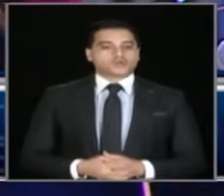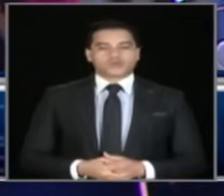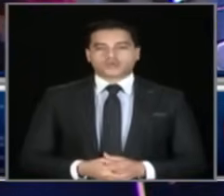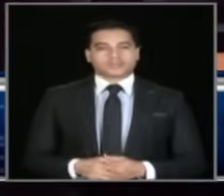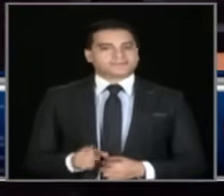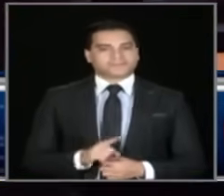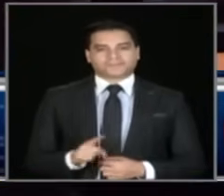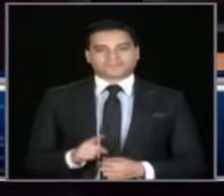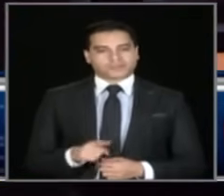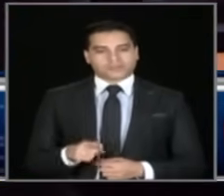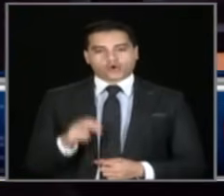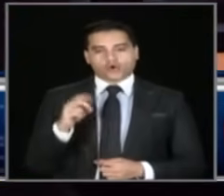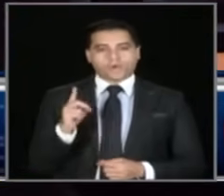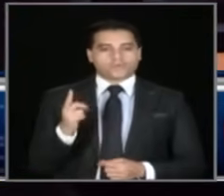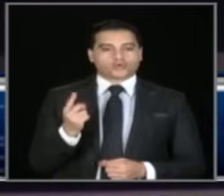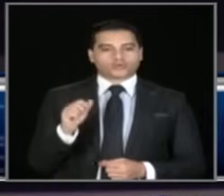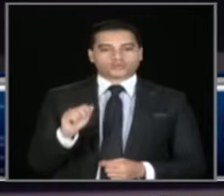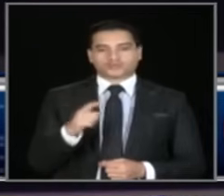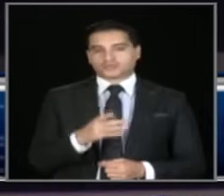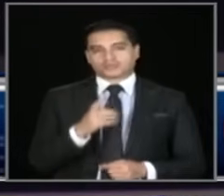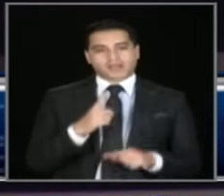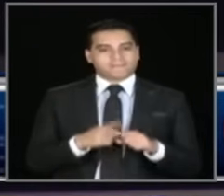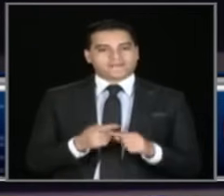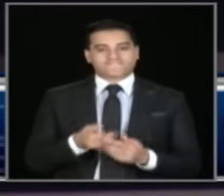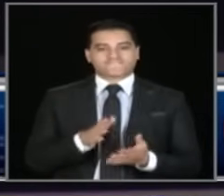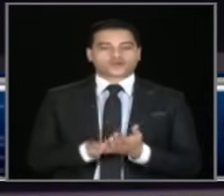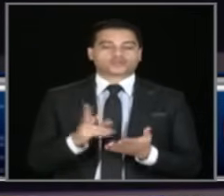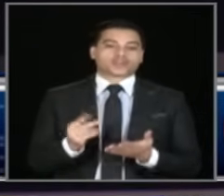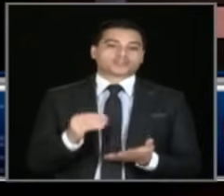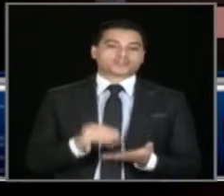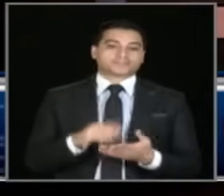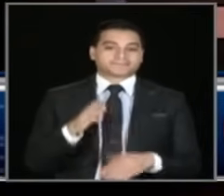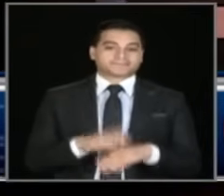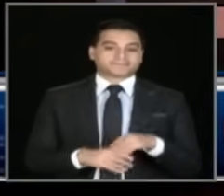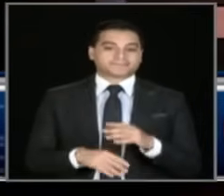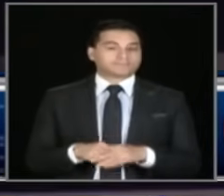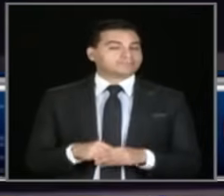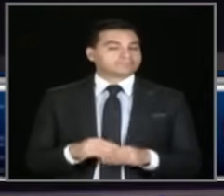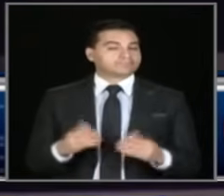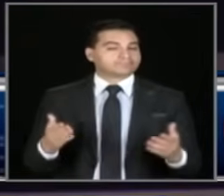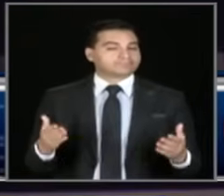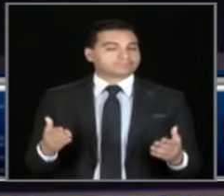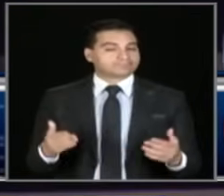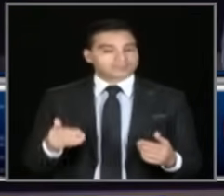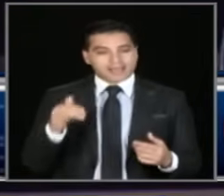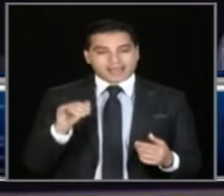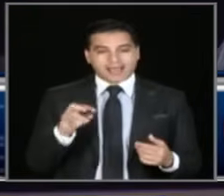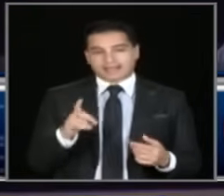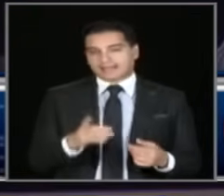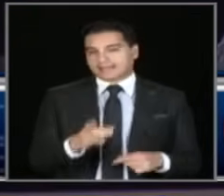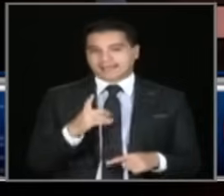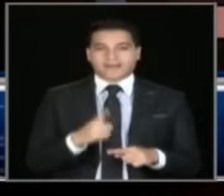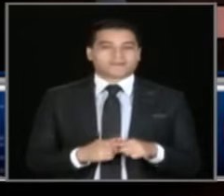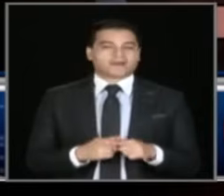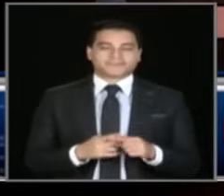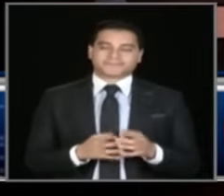مش قبرص. فرصة 20 نقطة. جزيرة كريت. آية، إجابة